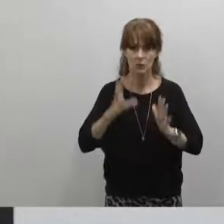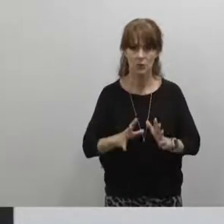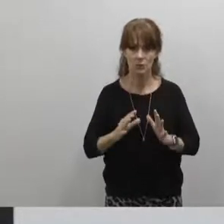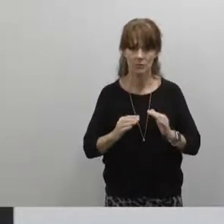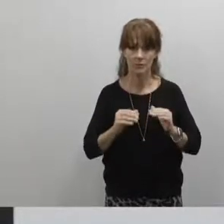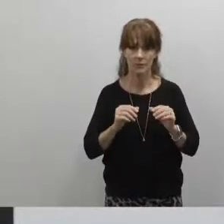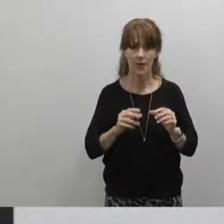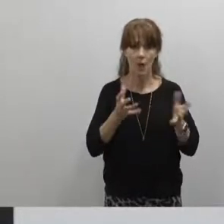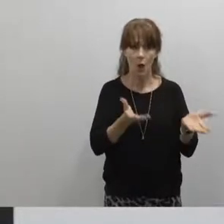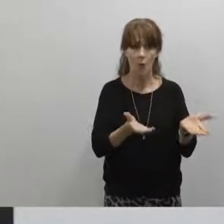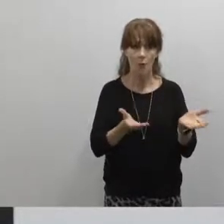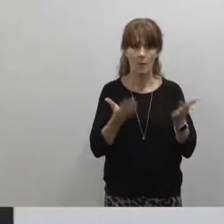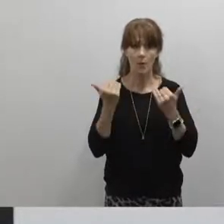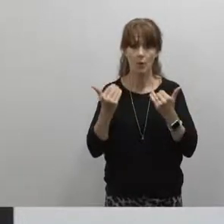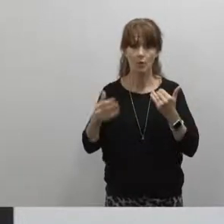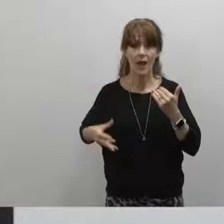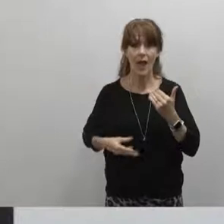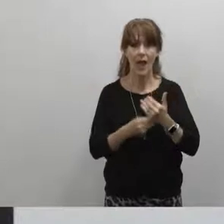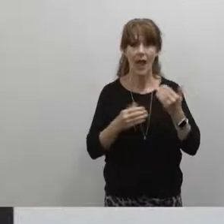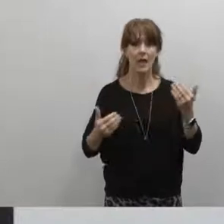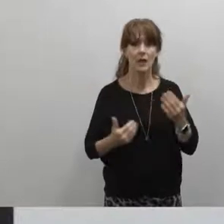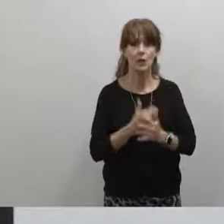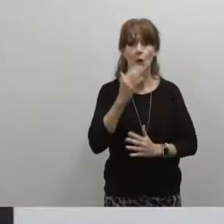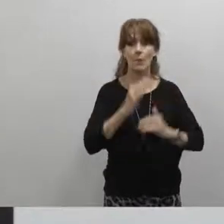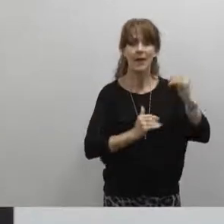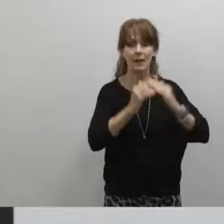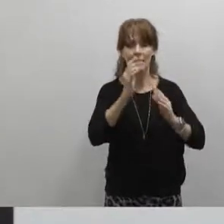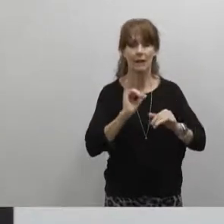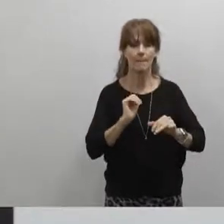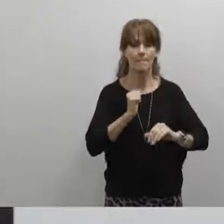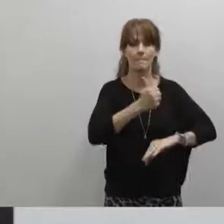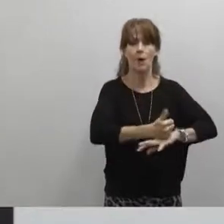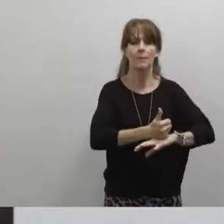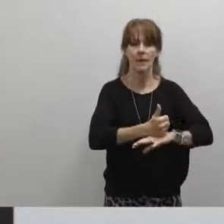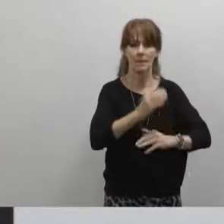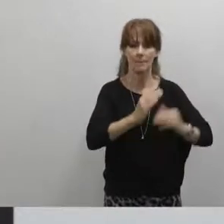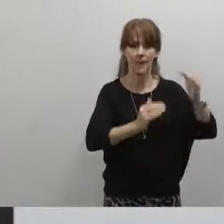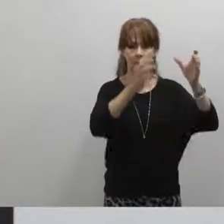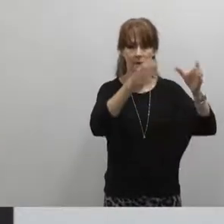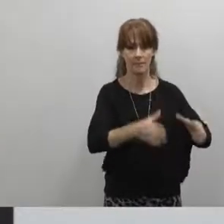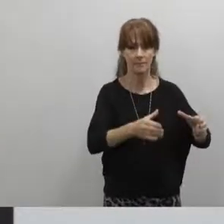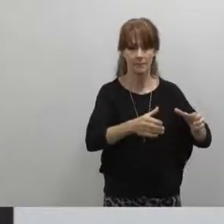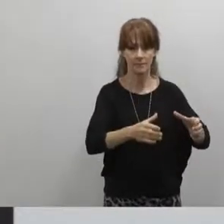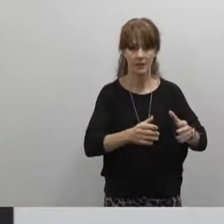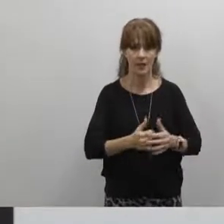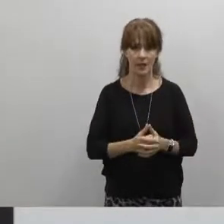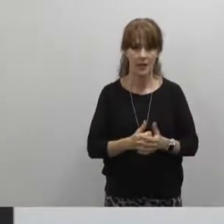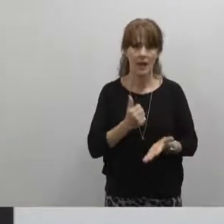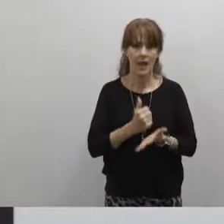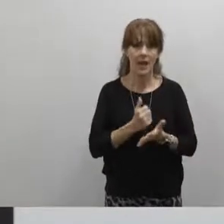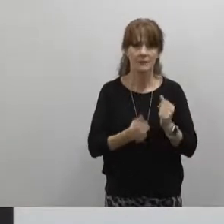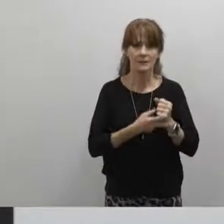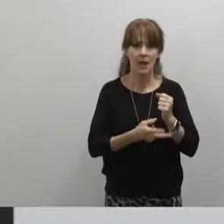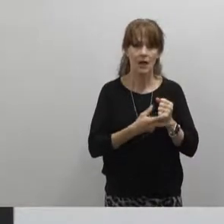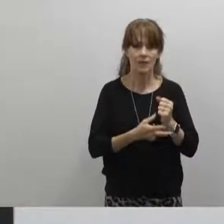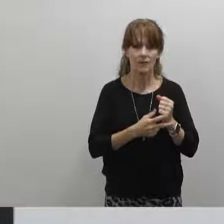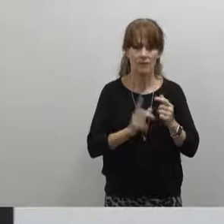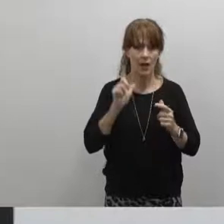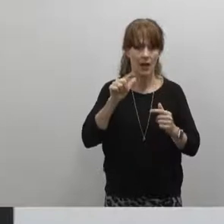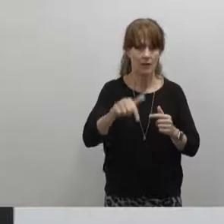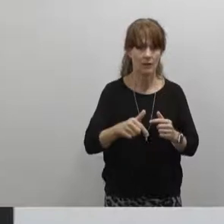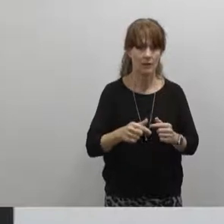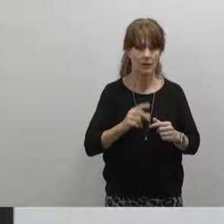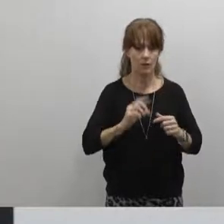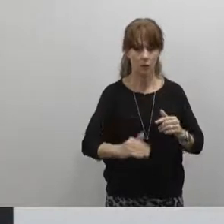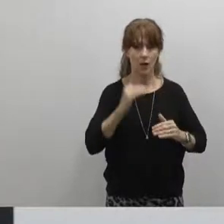đã dương ai đọ tranh à đã đọ tranh à kia rồi tha phần đỏ son nó hay đã kia à